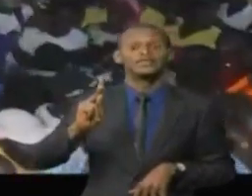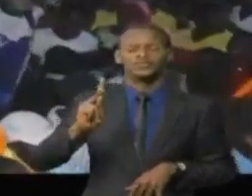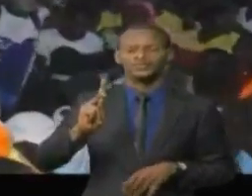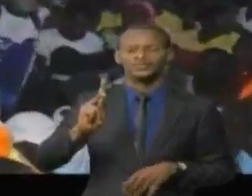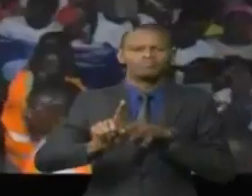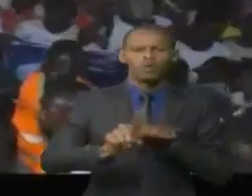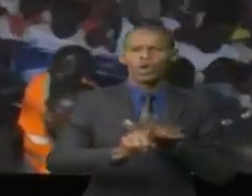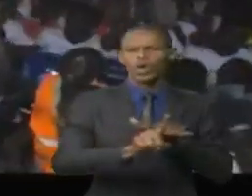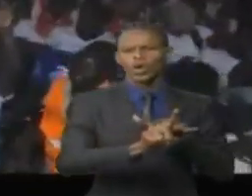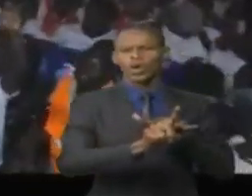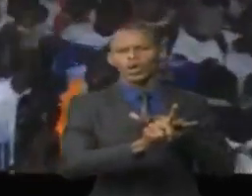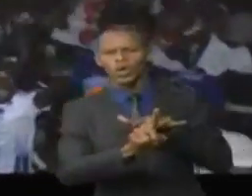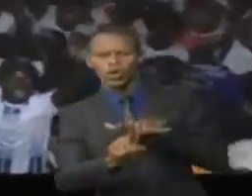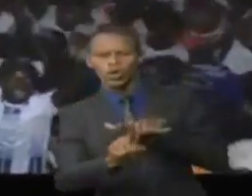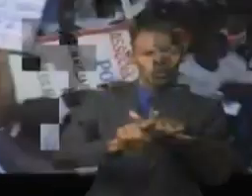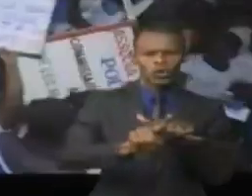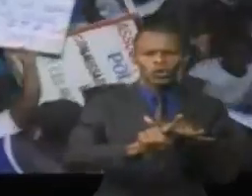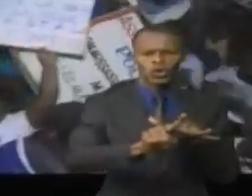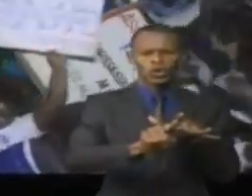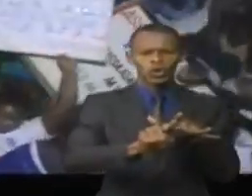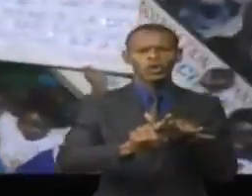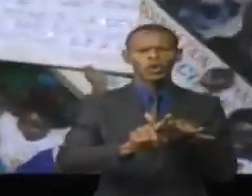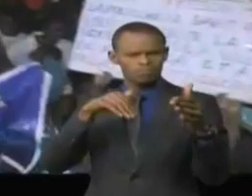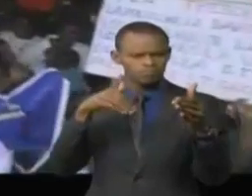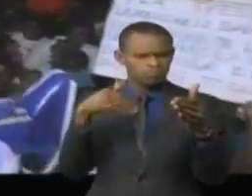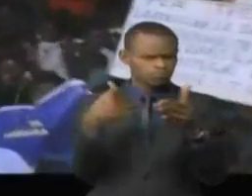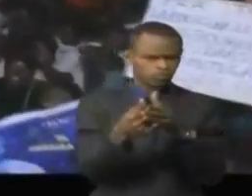l'espace abattu pour son message.